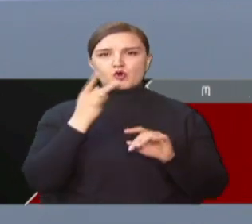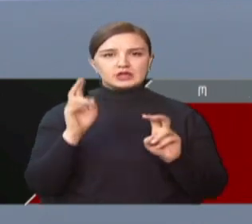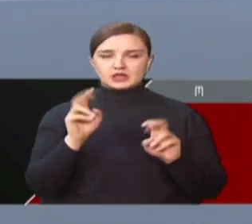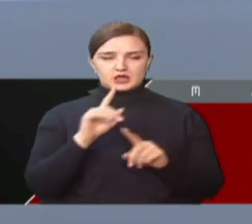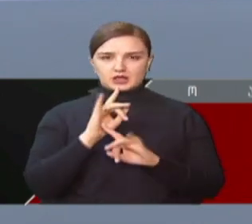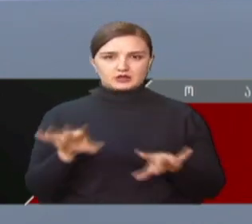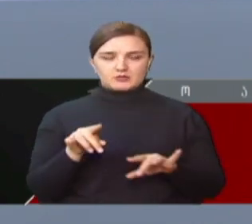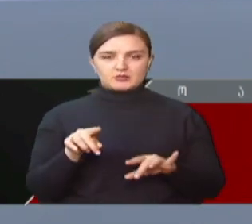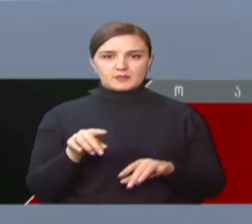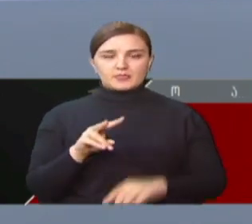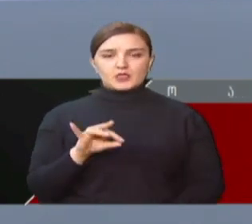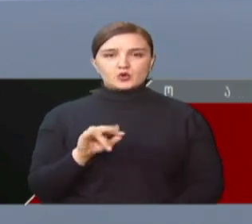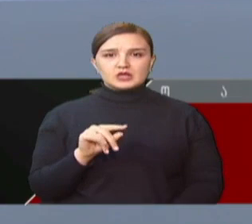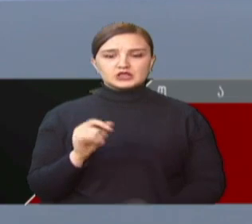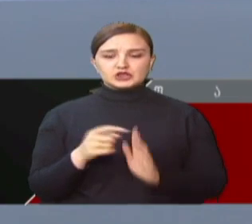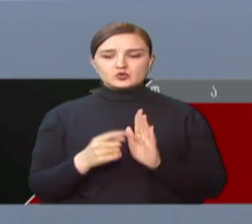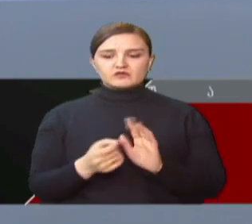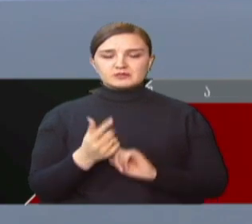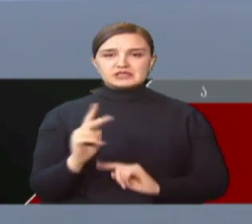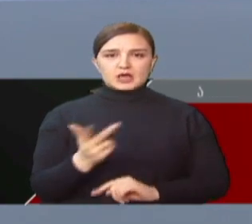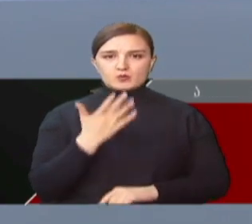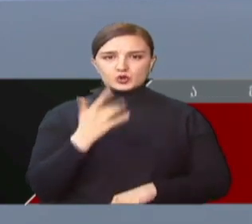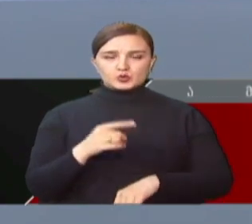ჩაჩუა არკვევდა, რისთვის ემზადება სამი პოლიტიკური ძალა.